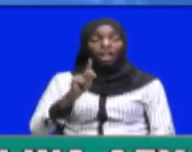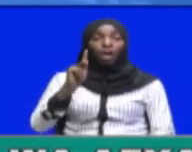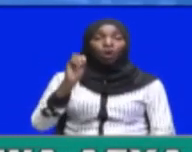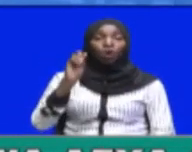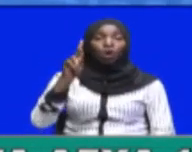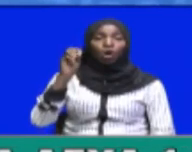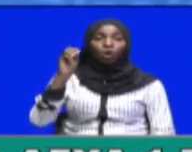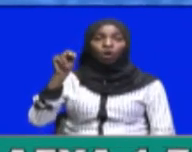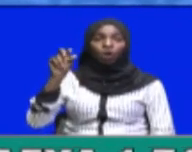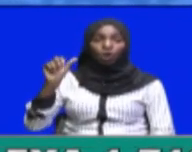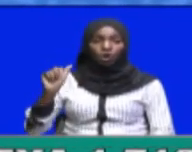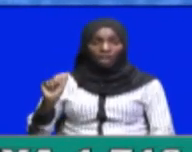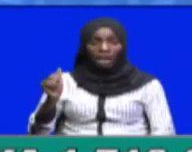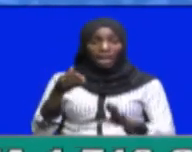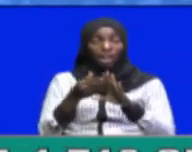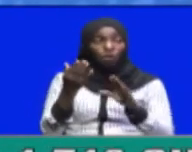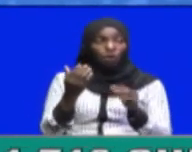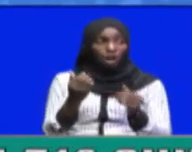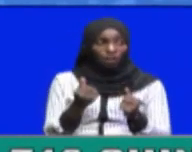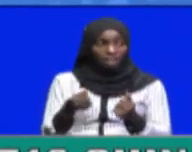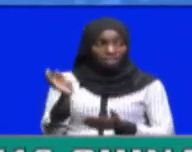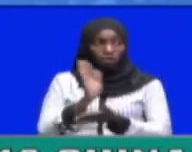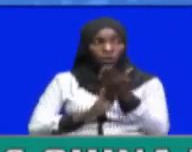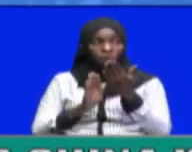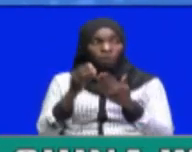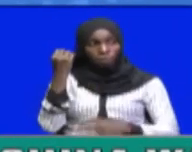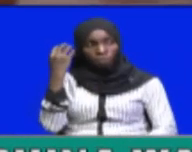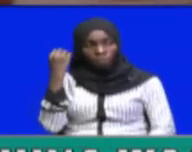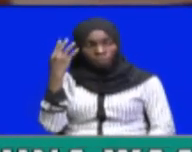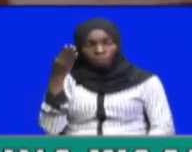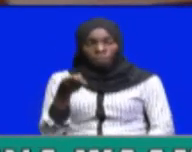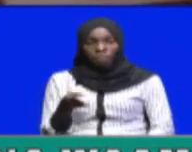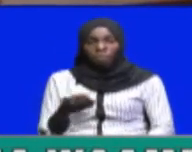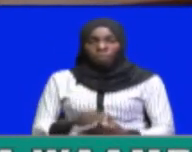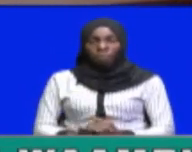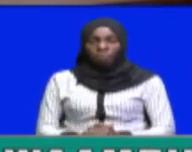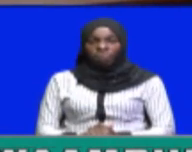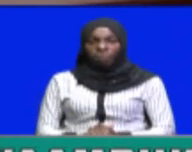wa kukabiliana na maradhi hayo. Tupate taarifa ifuatayo.